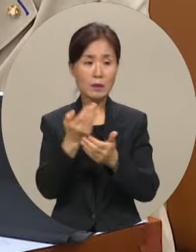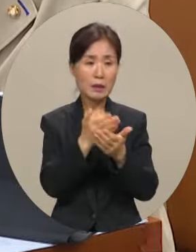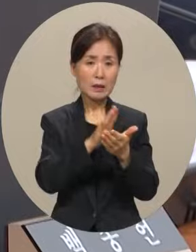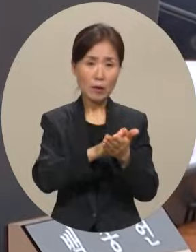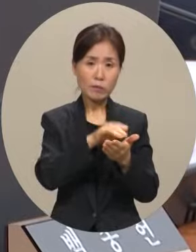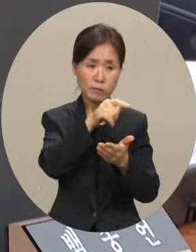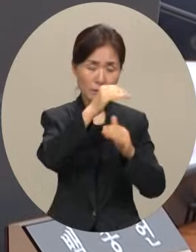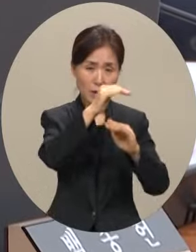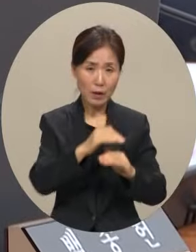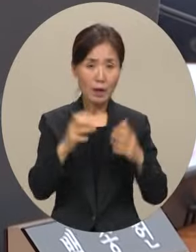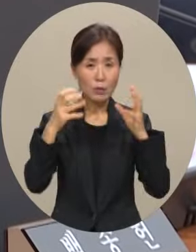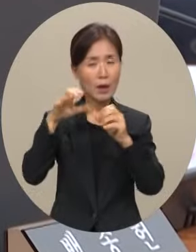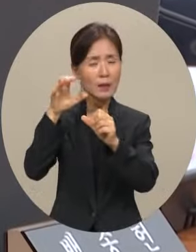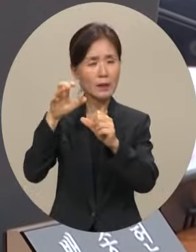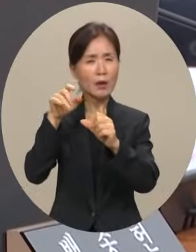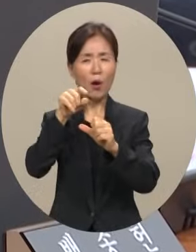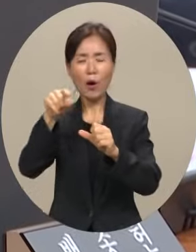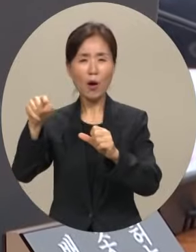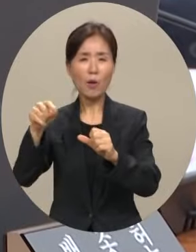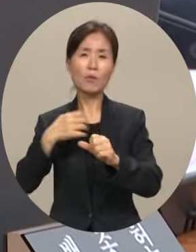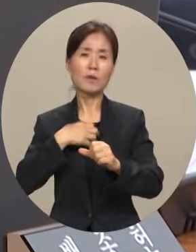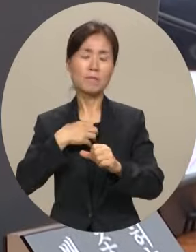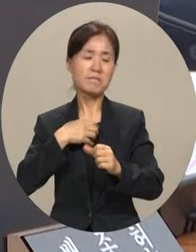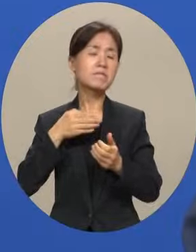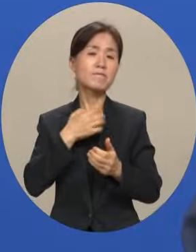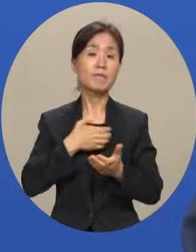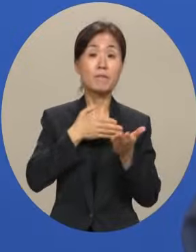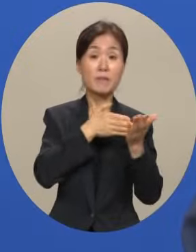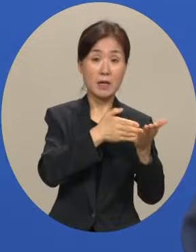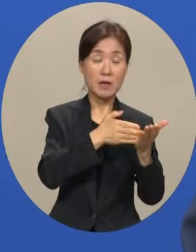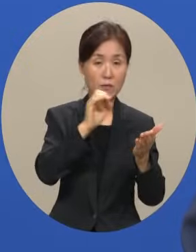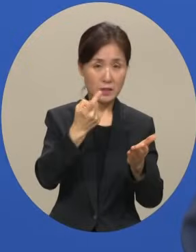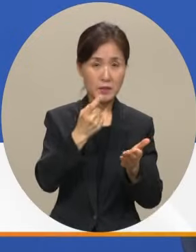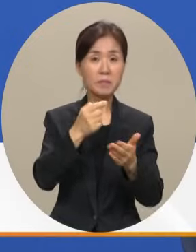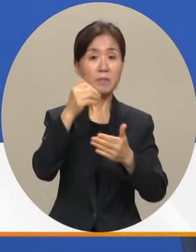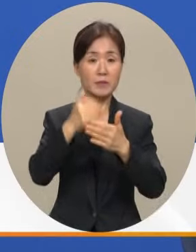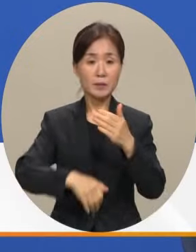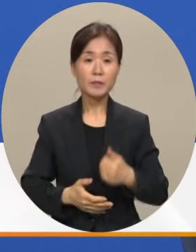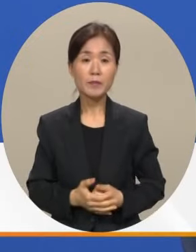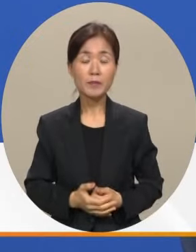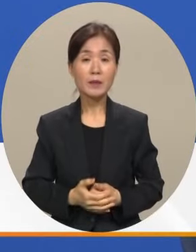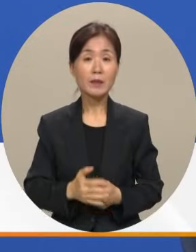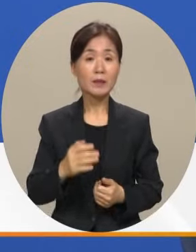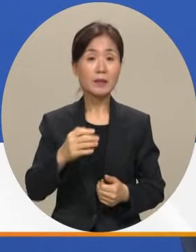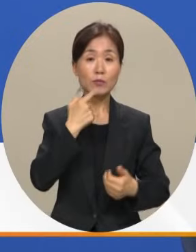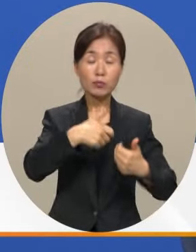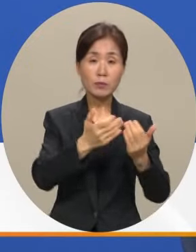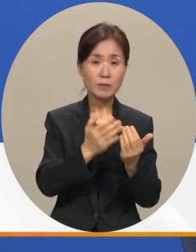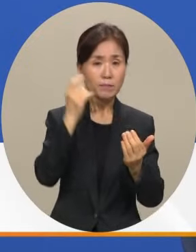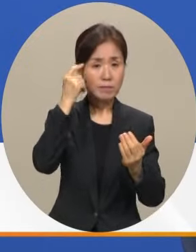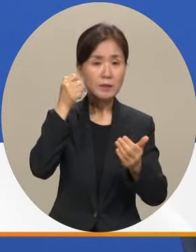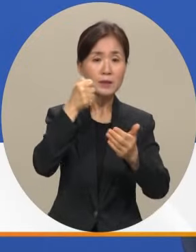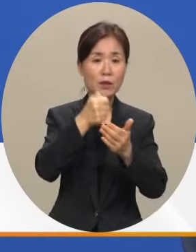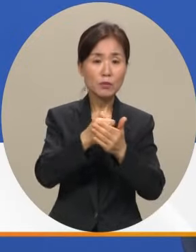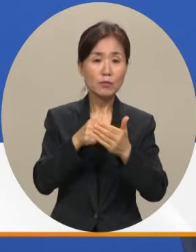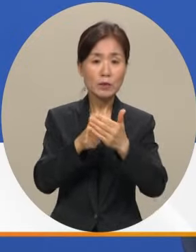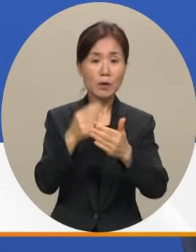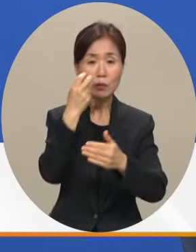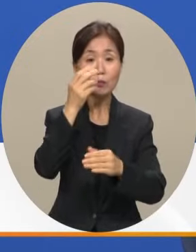있다며 강한 우려를 제기했기 때문입니다. 당론 추진을 검토하고 있는 서희초